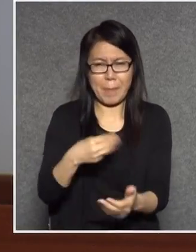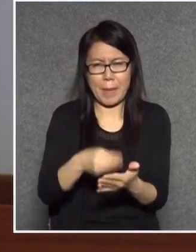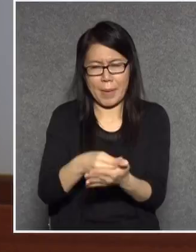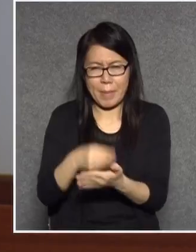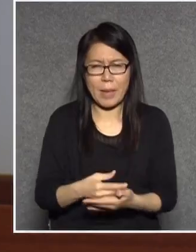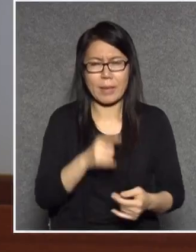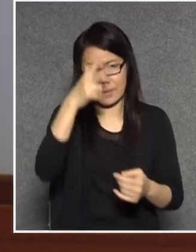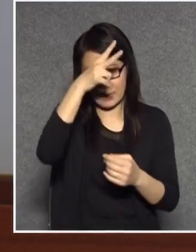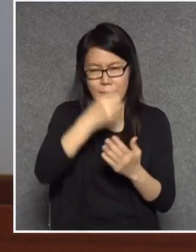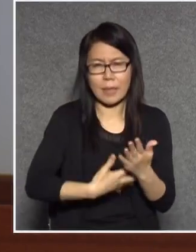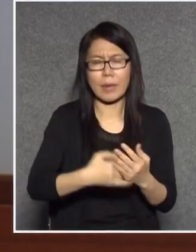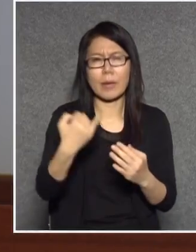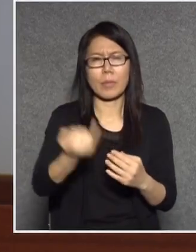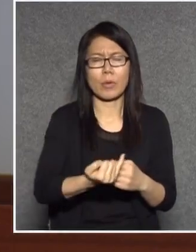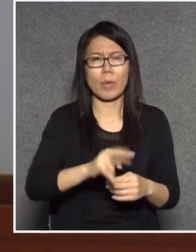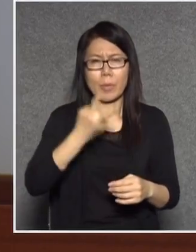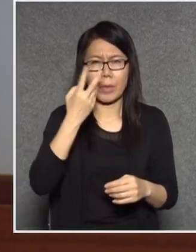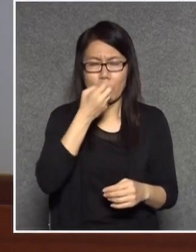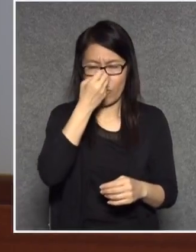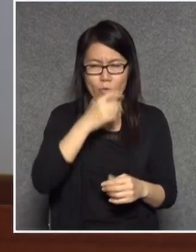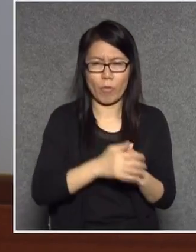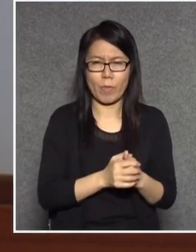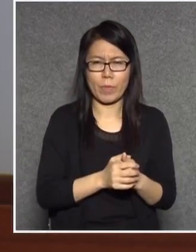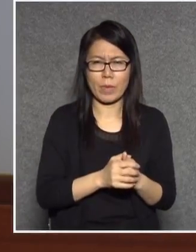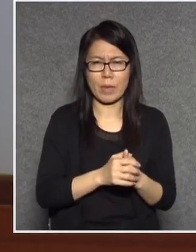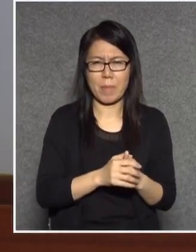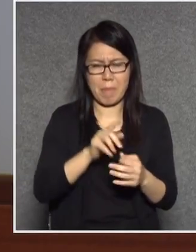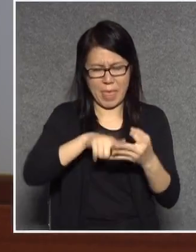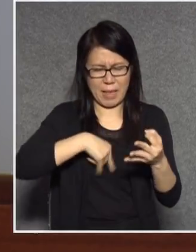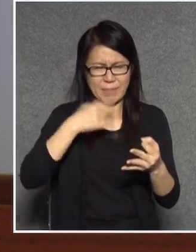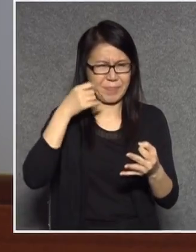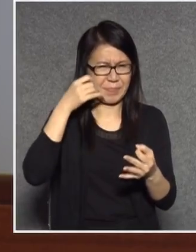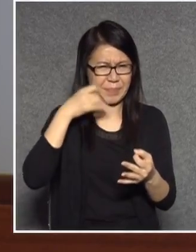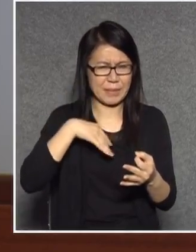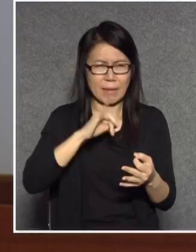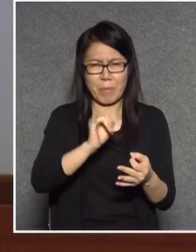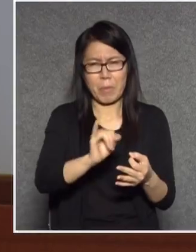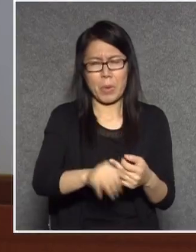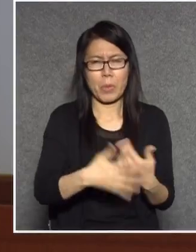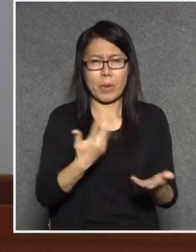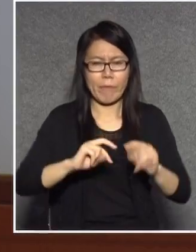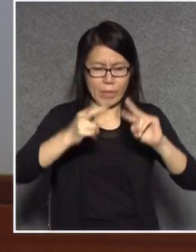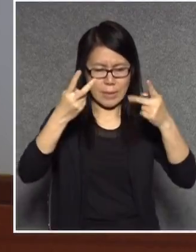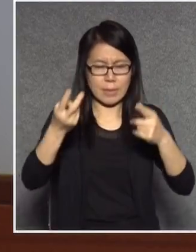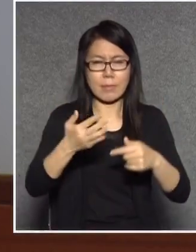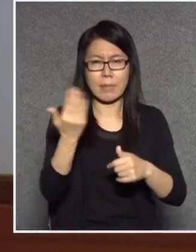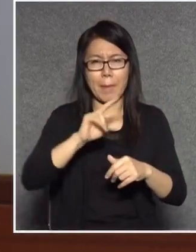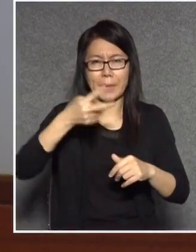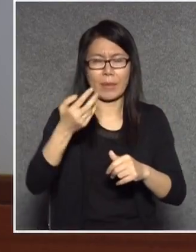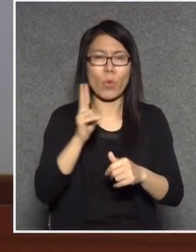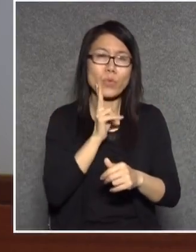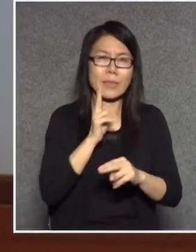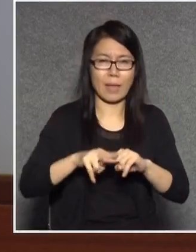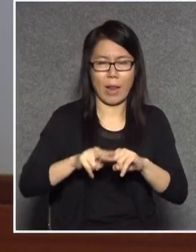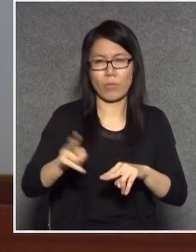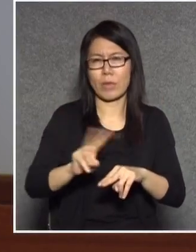遊政策，令到香港蒙上了污名，令到香港的旅遊業發展呢是大陸化。